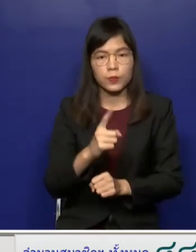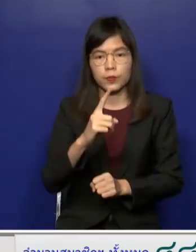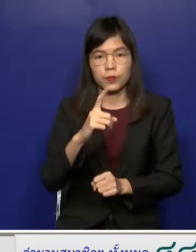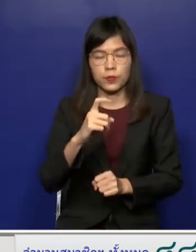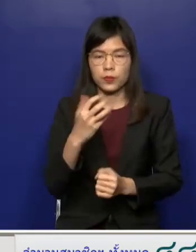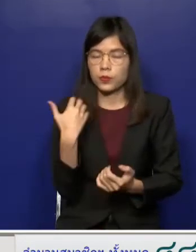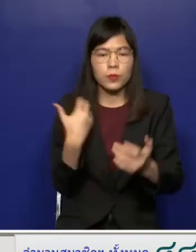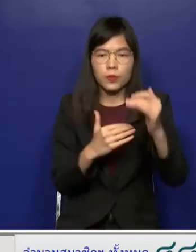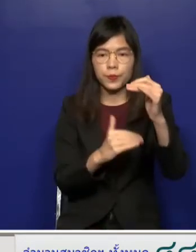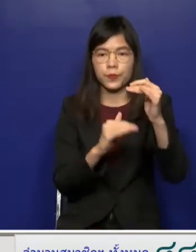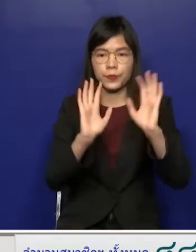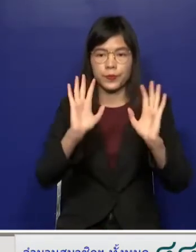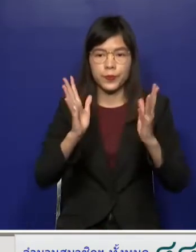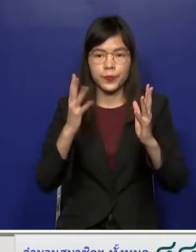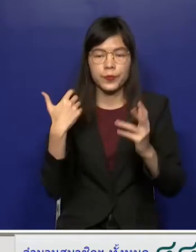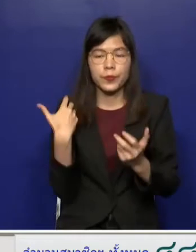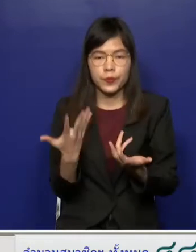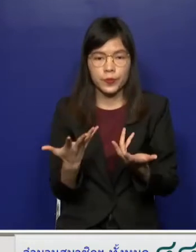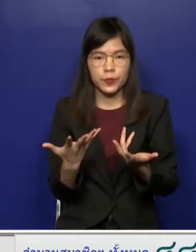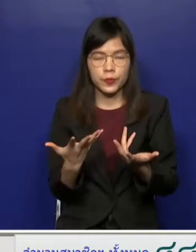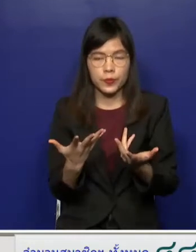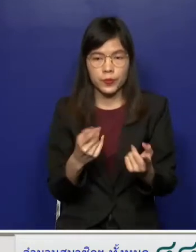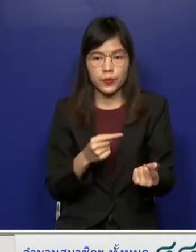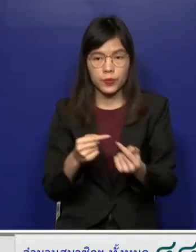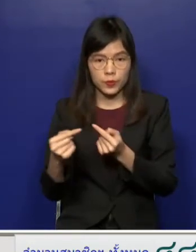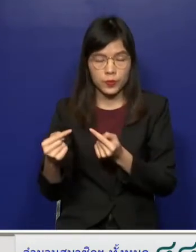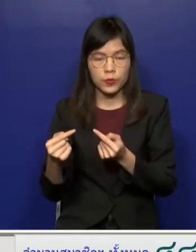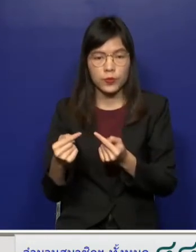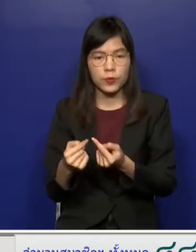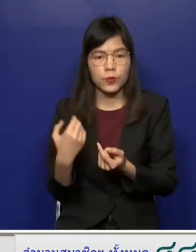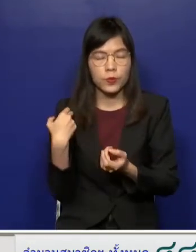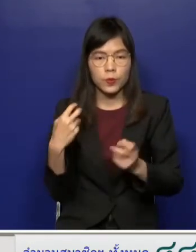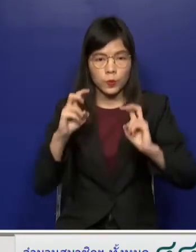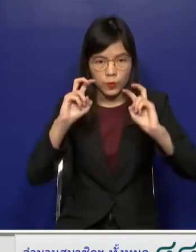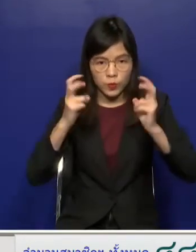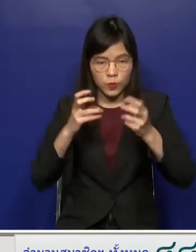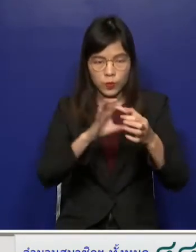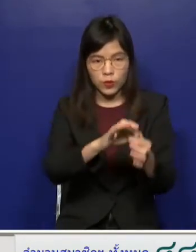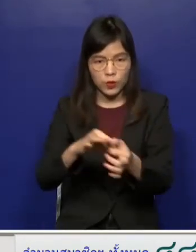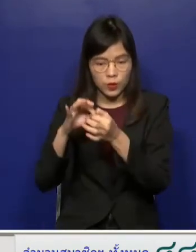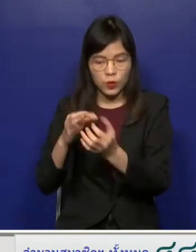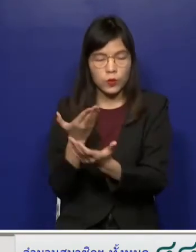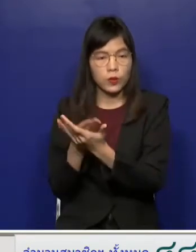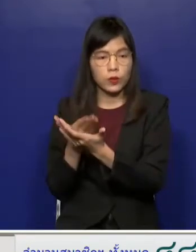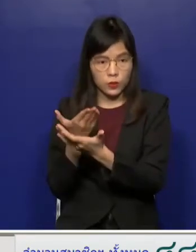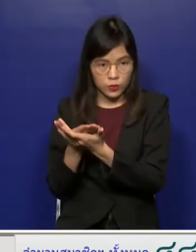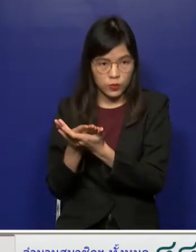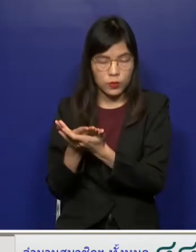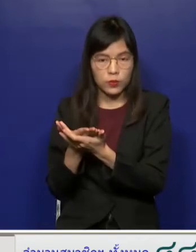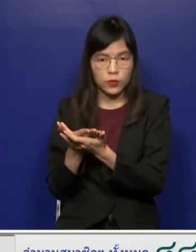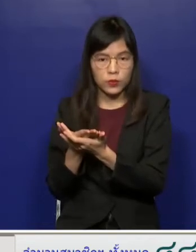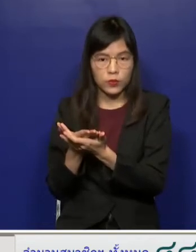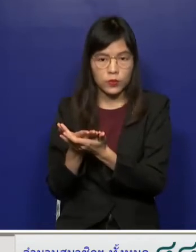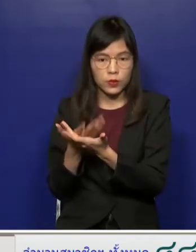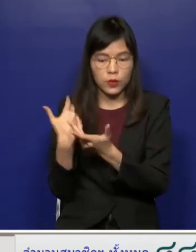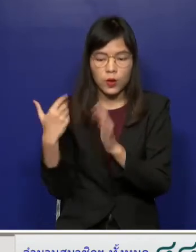ก็ปล่อยให้เขาเสนอมาได้อาจจะกำหนดไปว่าบางข้อใดที่เกี่ยวข้องกับการเงินเนี่ยครับก็ให้ผู้บริห